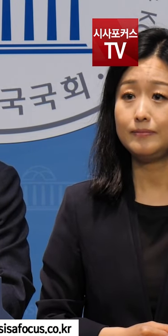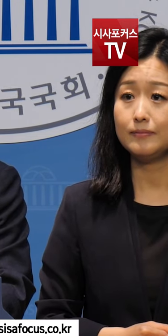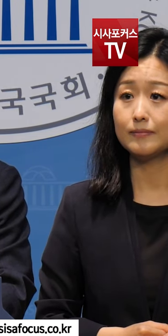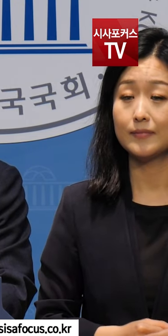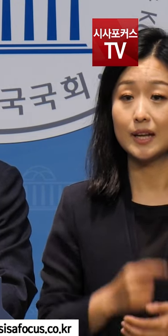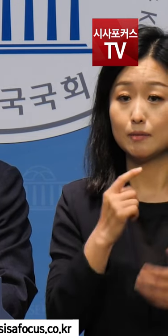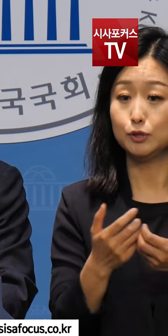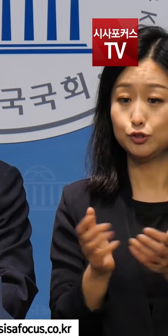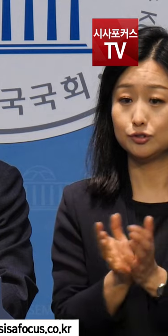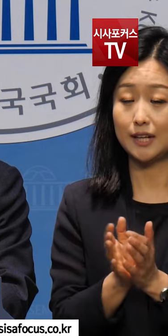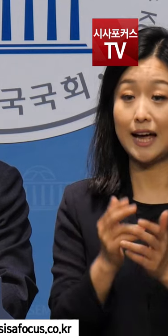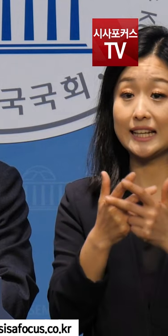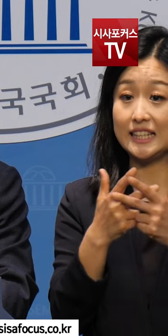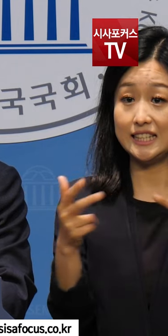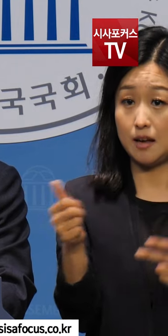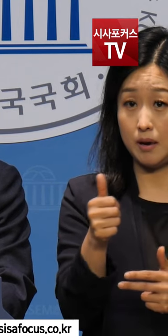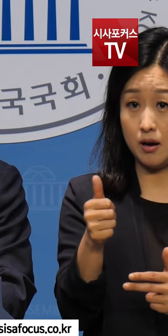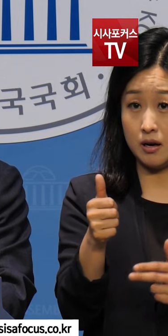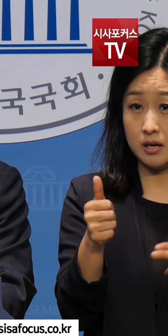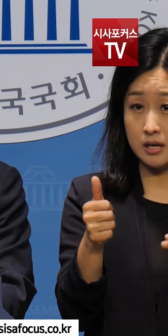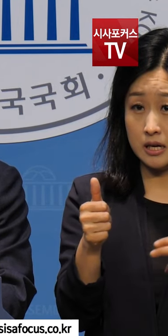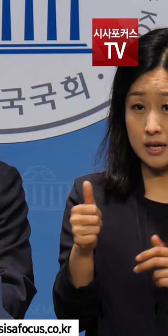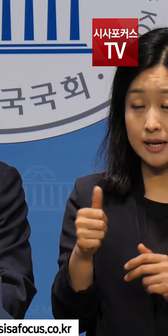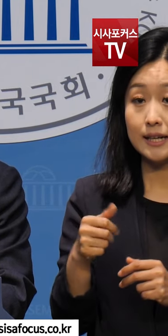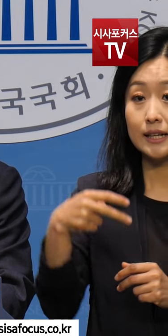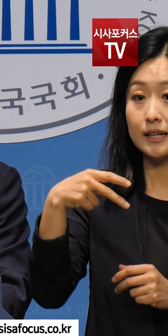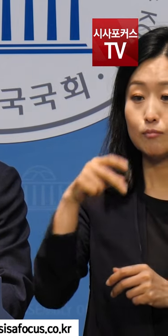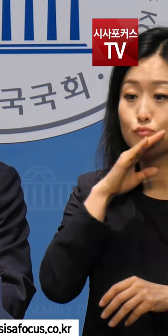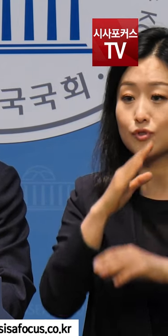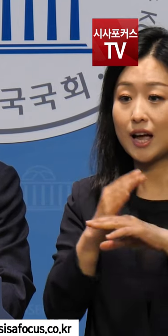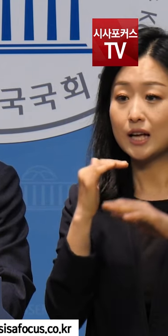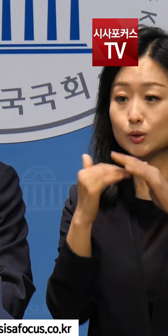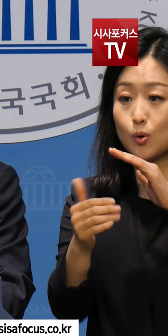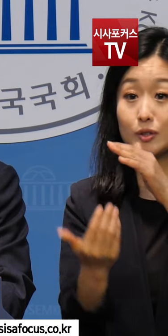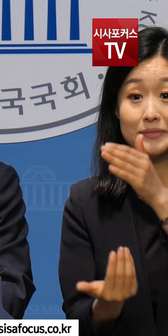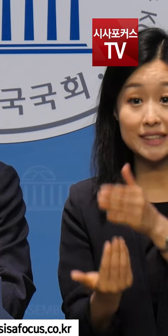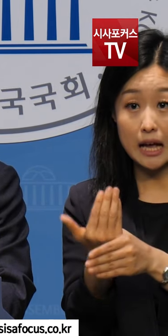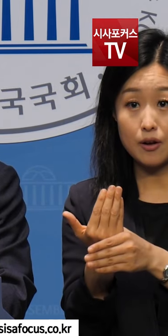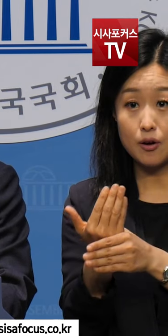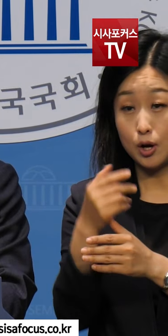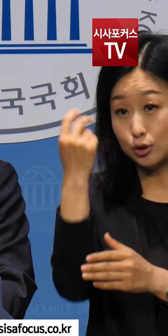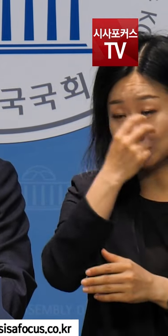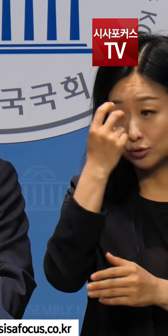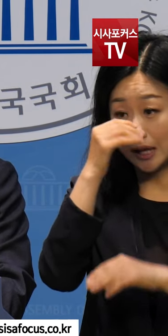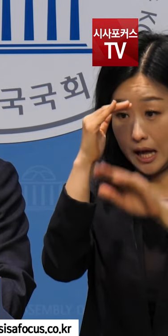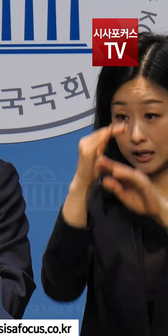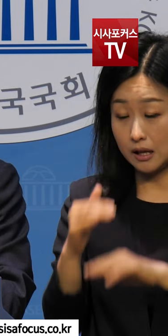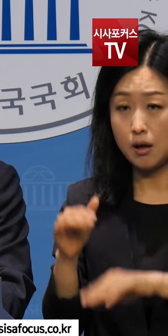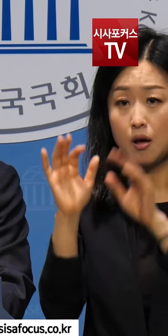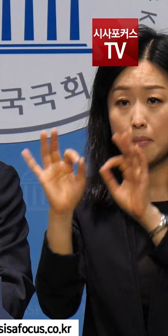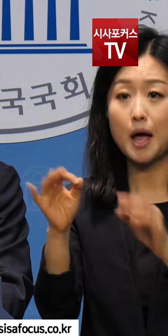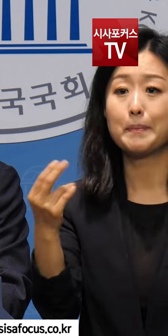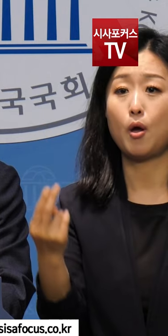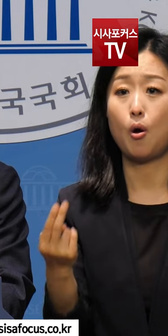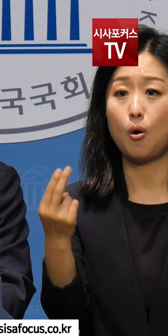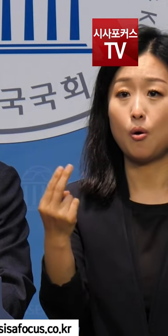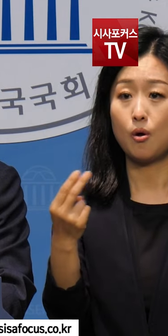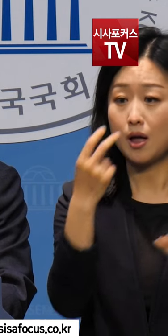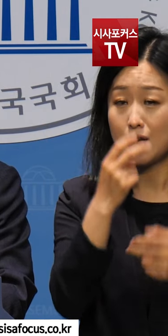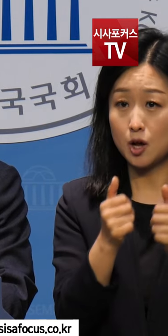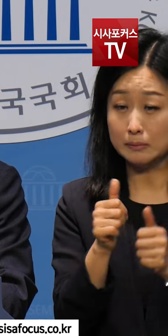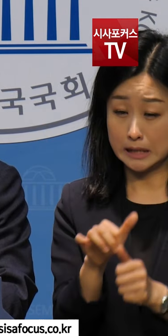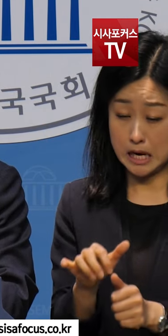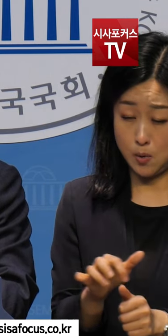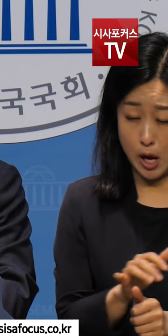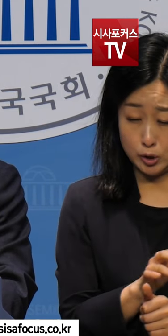사실상 민주당 이재명 대표를 겨냥한 쌍방울 대북 송금 의혹 사건 수사 과정에서 담당 검사의 회의